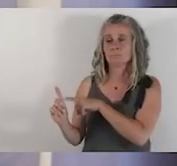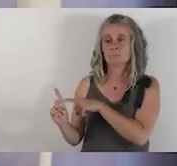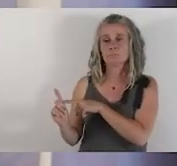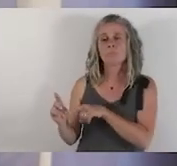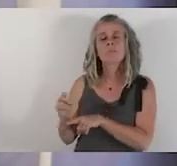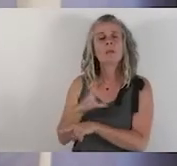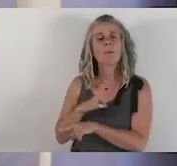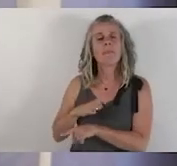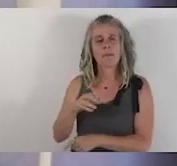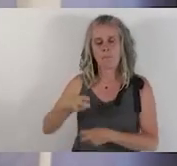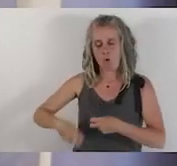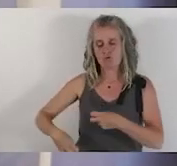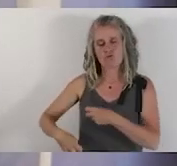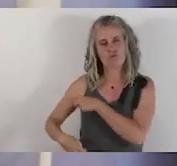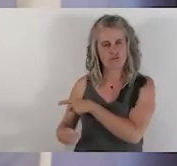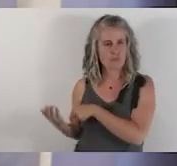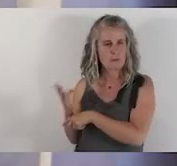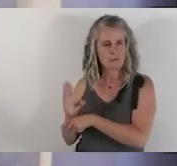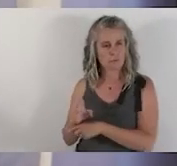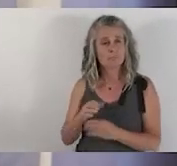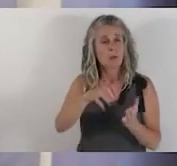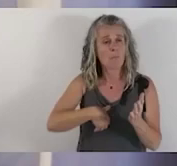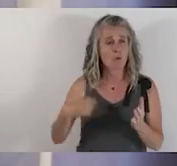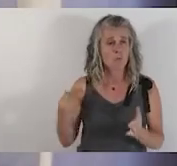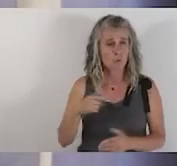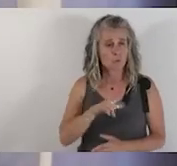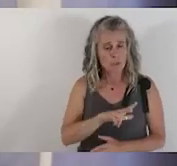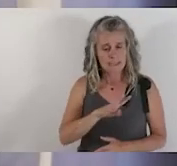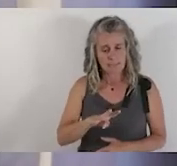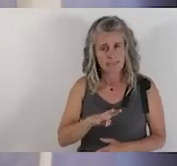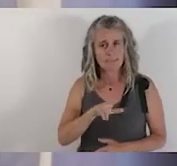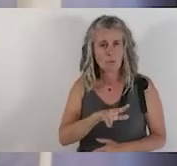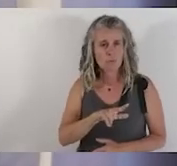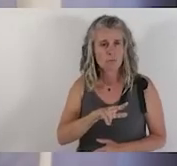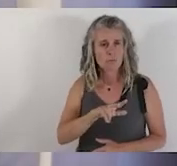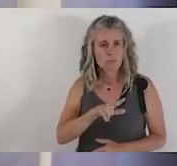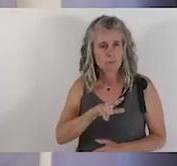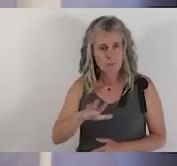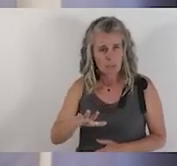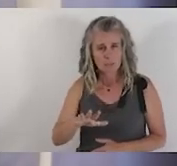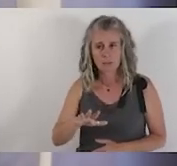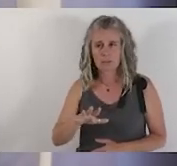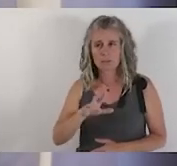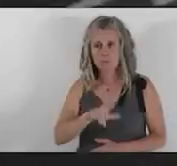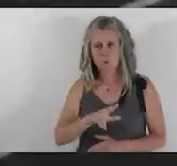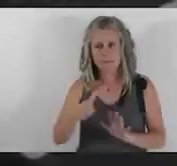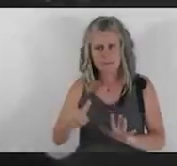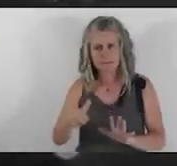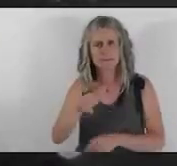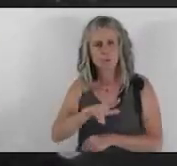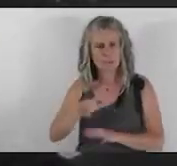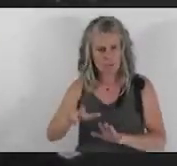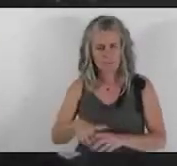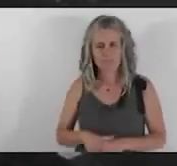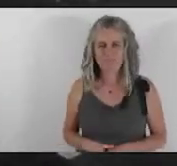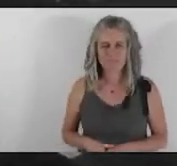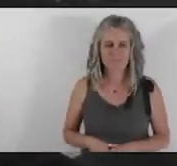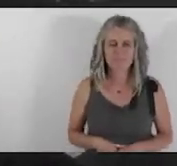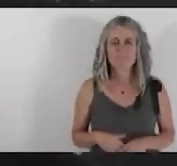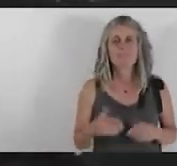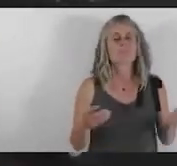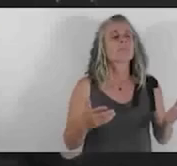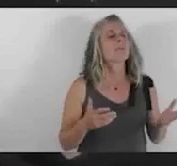Virginie Roche, 35, 36 et 37. Alors, pour le 35, c'est un rapport qui a